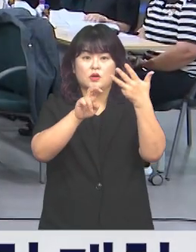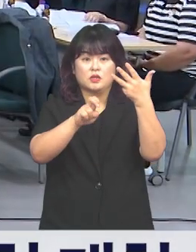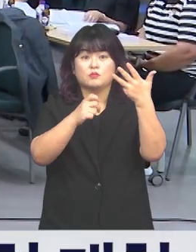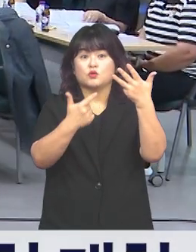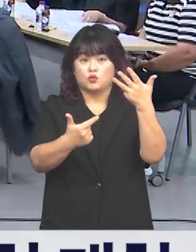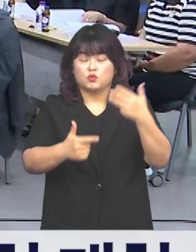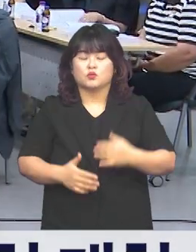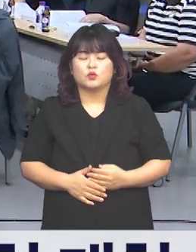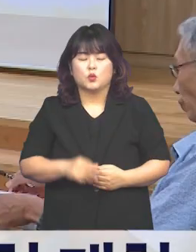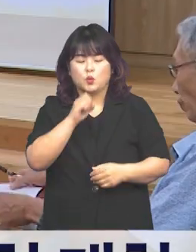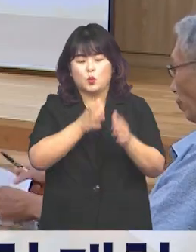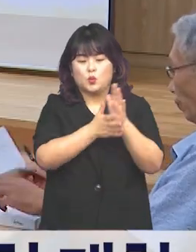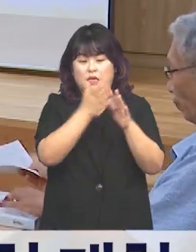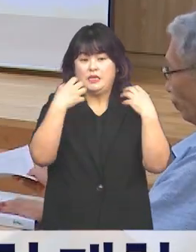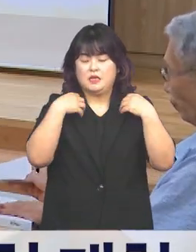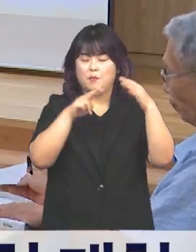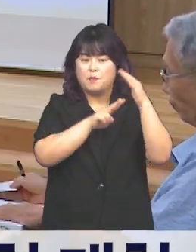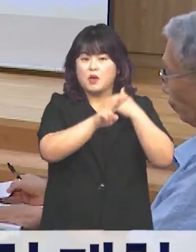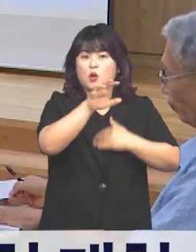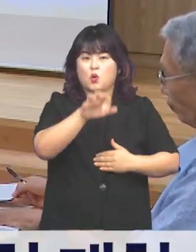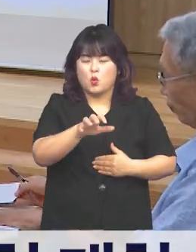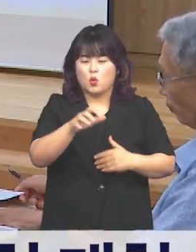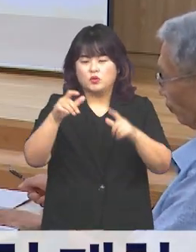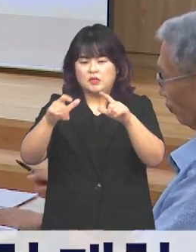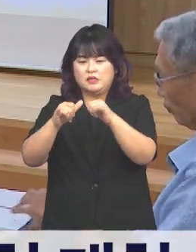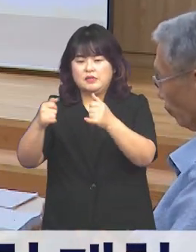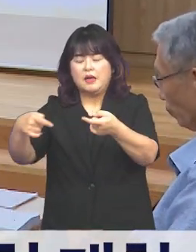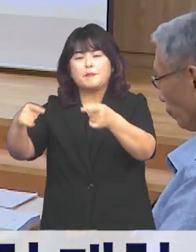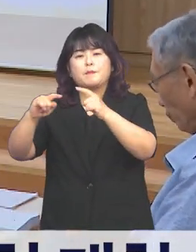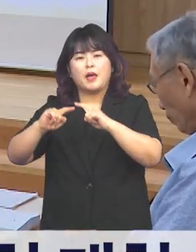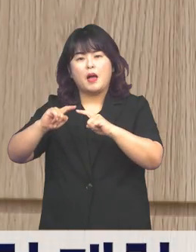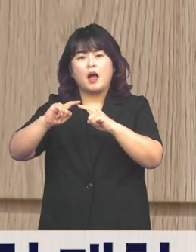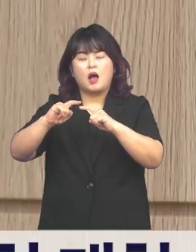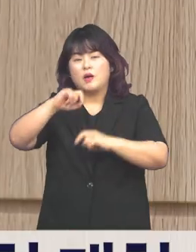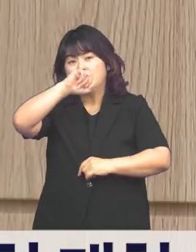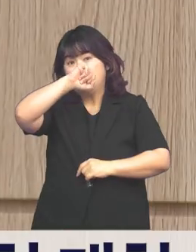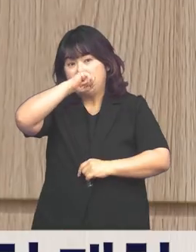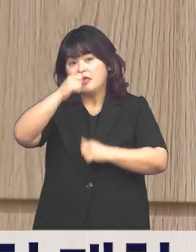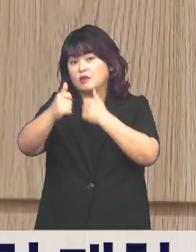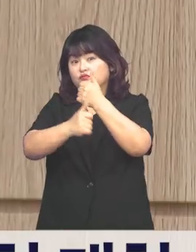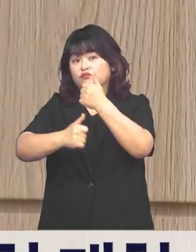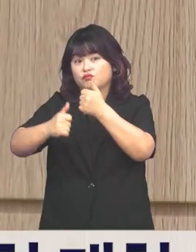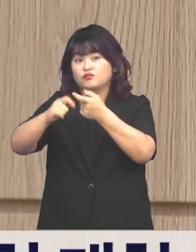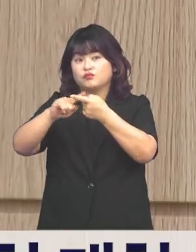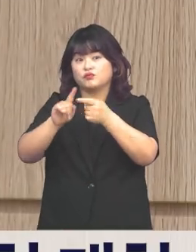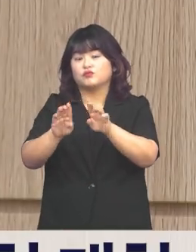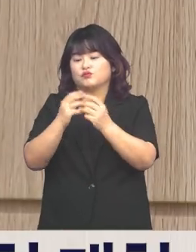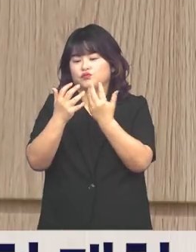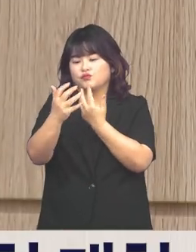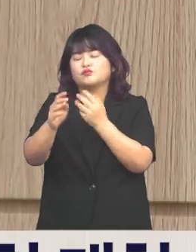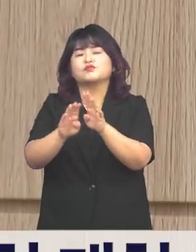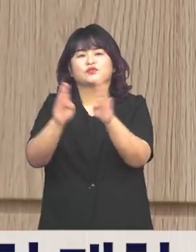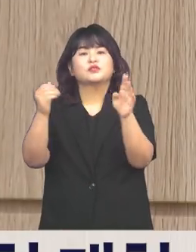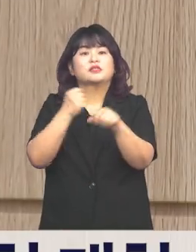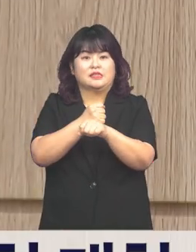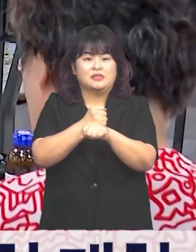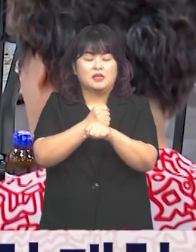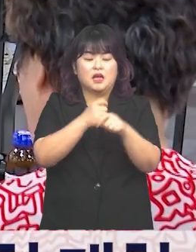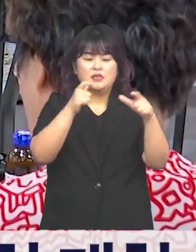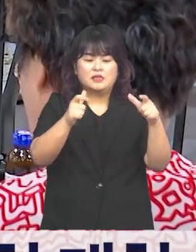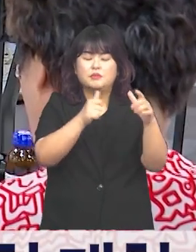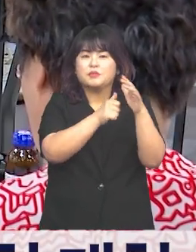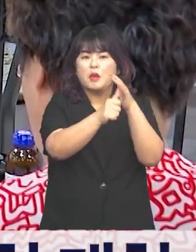용인특례시는 지난 26일 시청 비전홀에서 주민참여예산위원회 총회를 개최했습니다. 총회에는 주민을